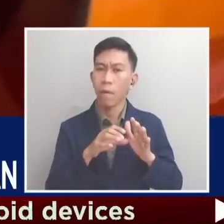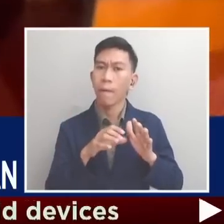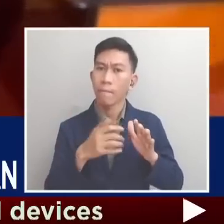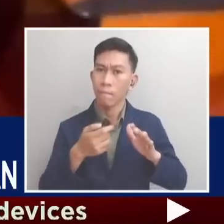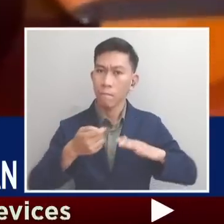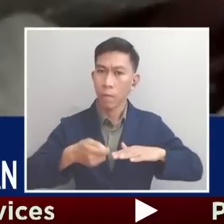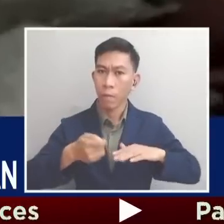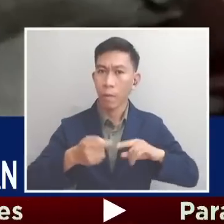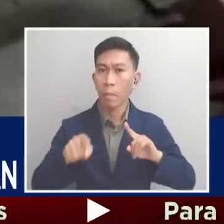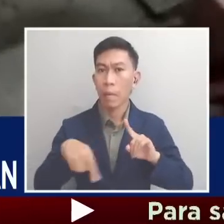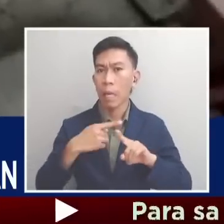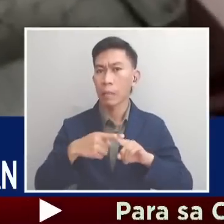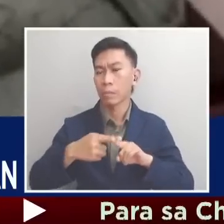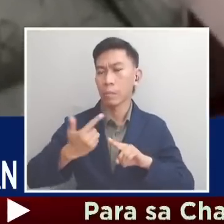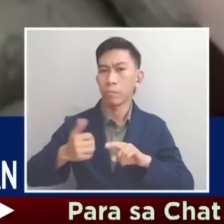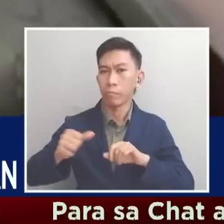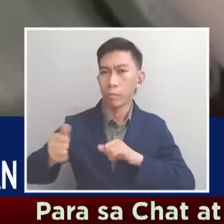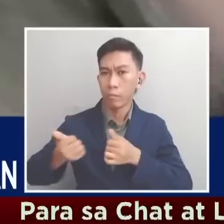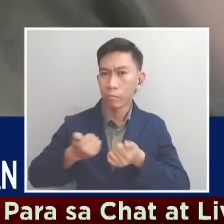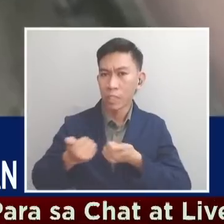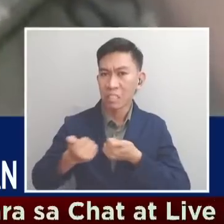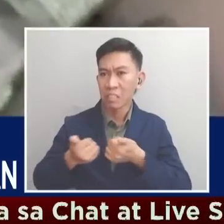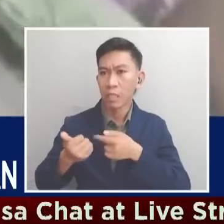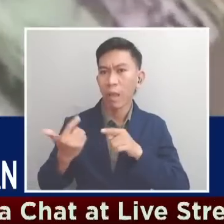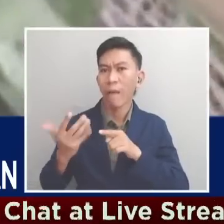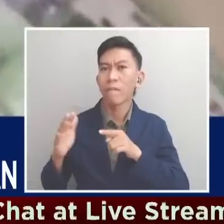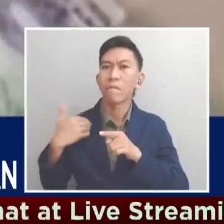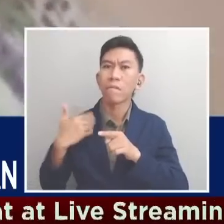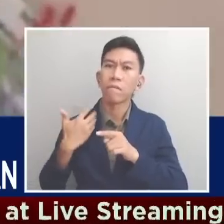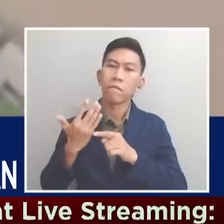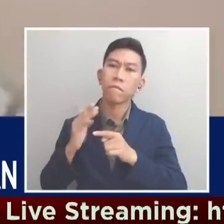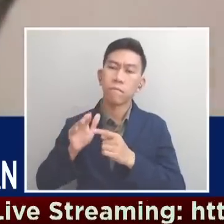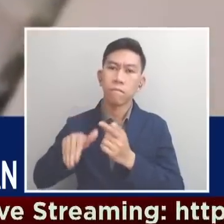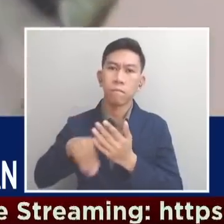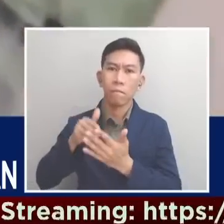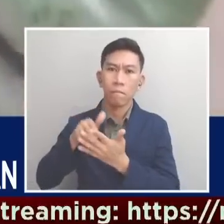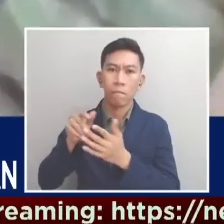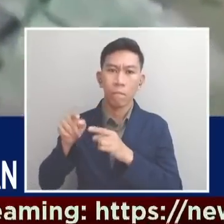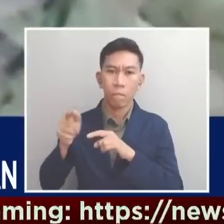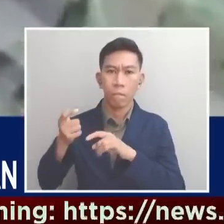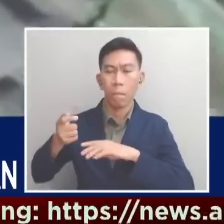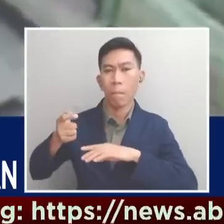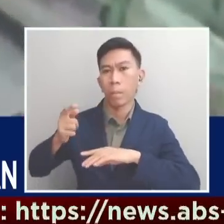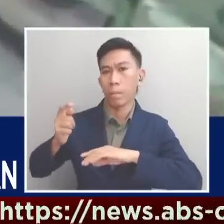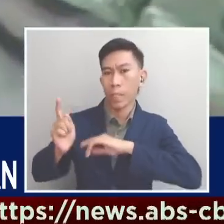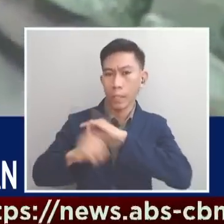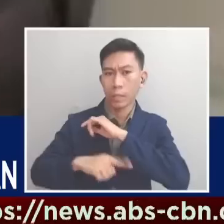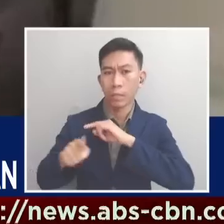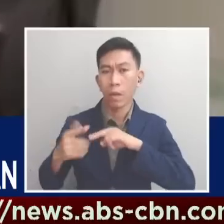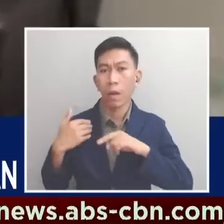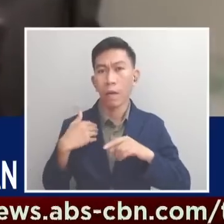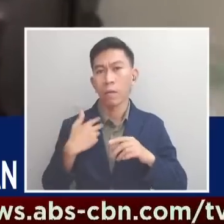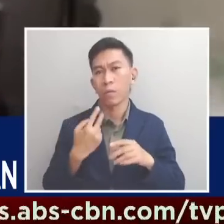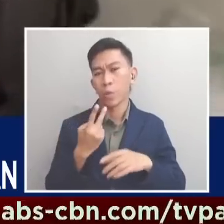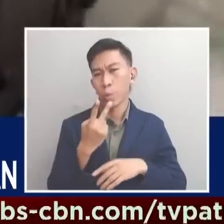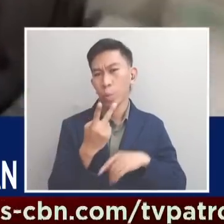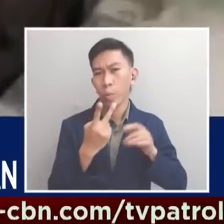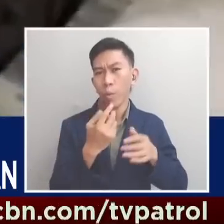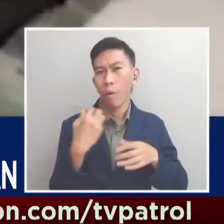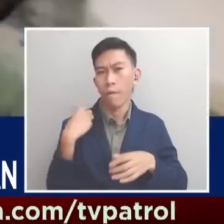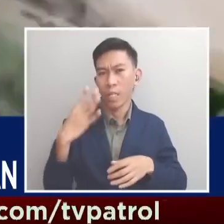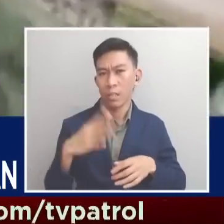pulis. Kasama sa mga sinampahan ng reklamo ang 12 commissioned officers, 2 sa kanila ay una nang nagsumite ng